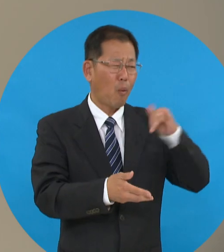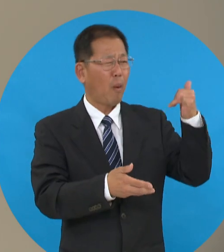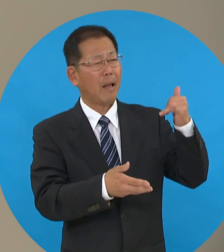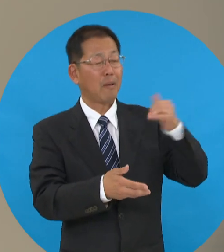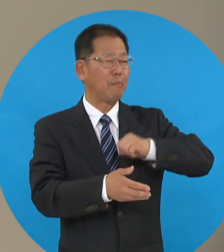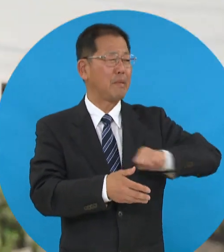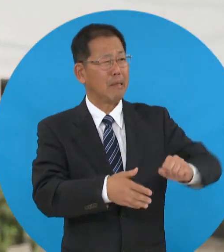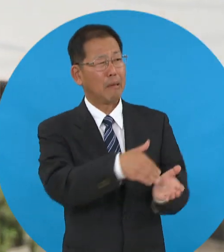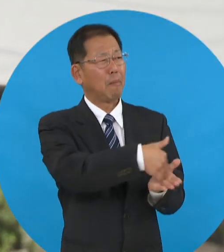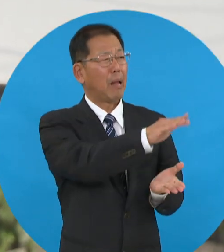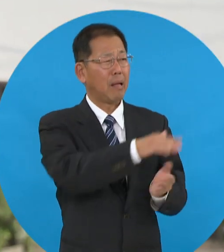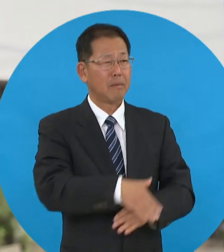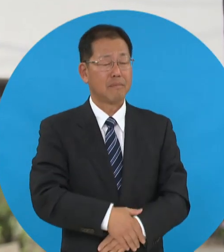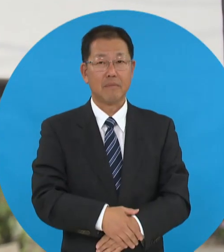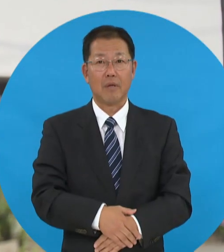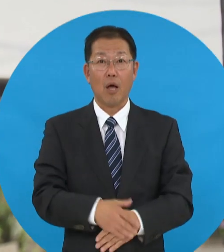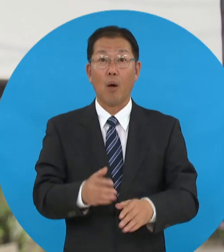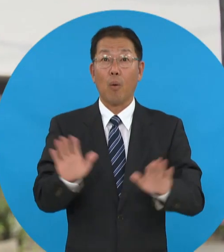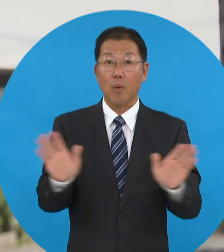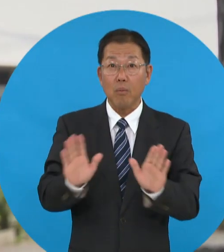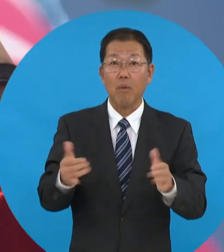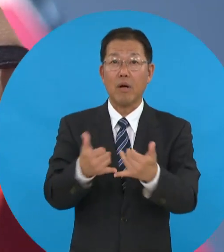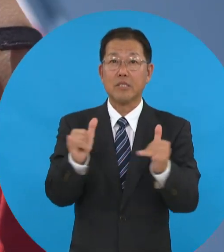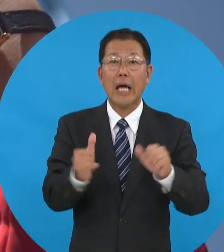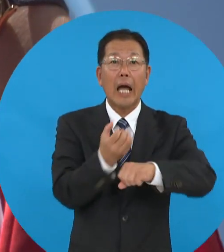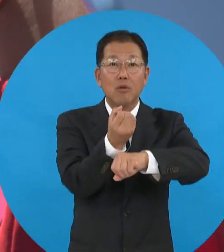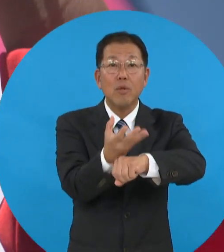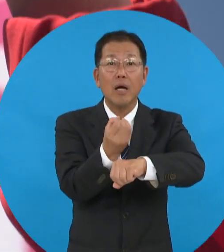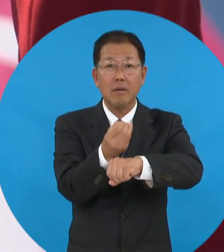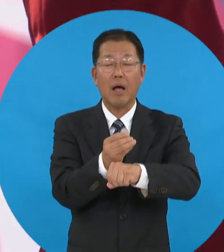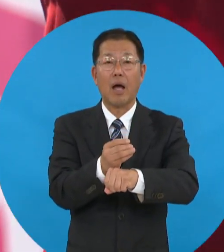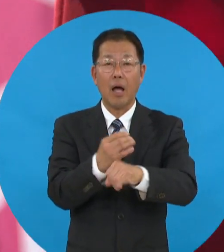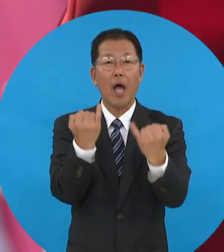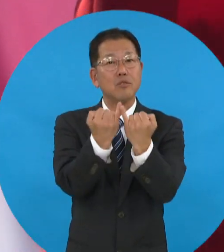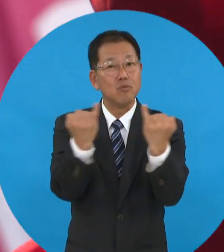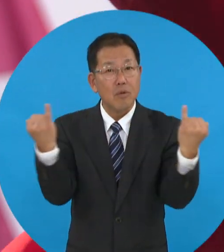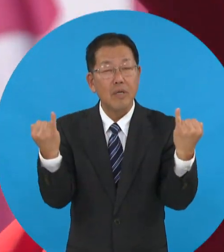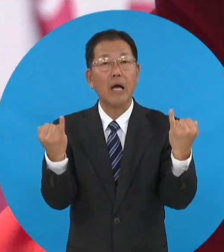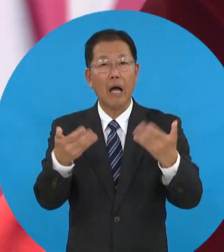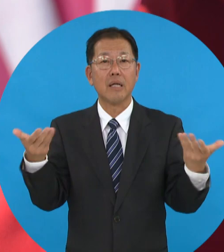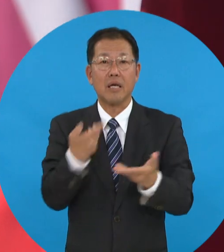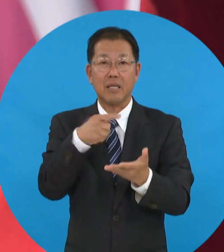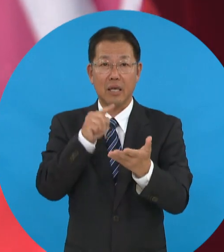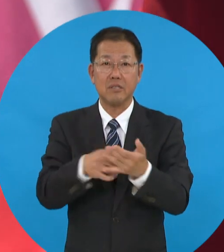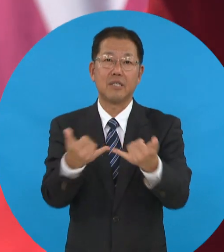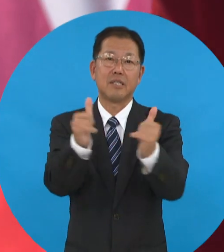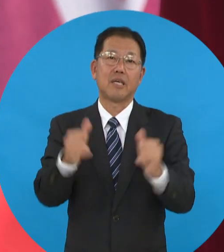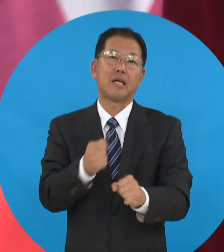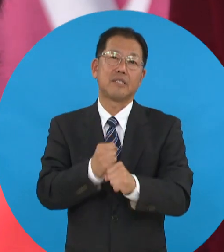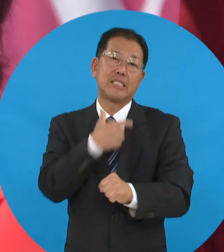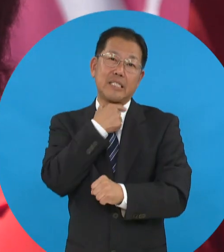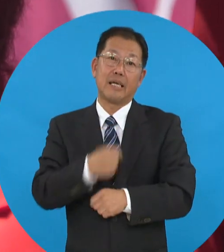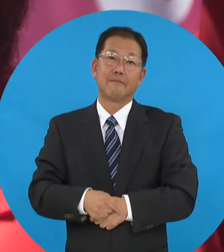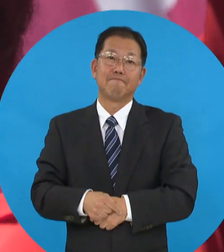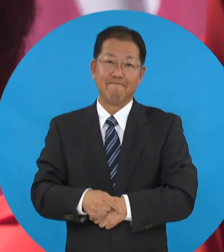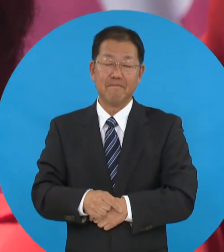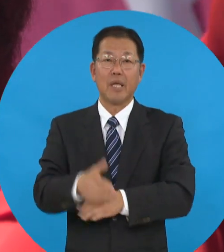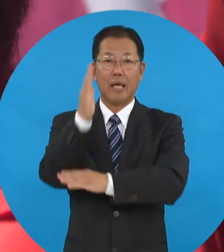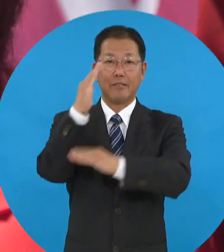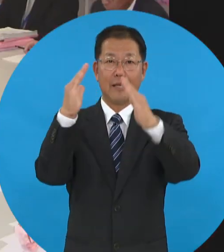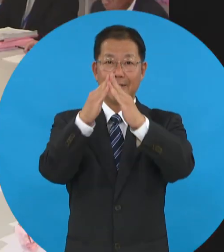子どもは社会の宝、女性が働きやすい社会にしたいと政治家への決意をしたの